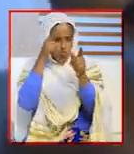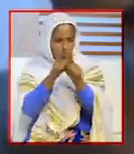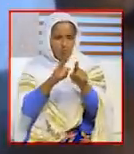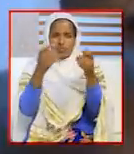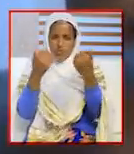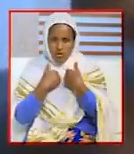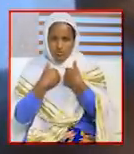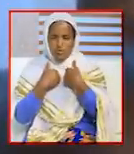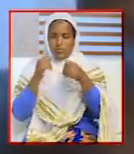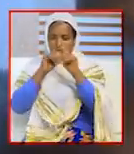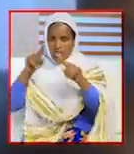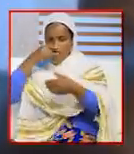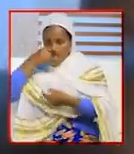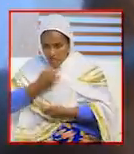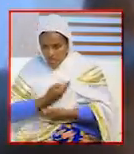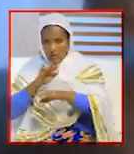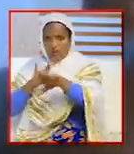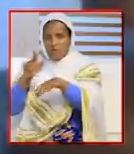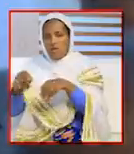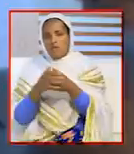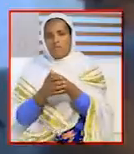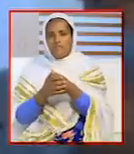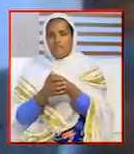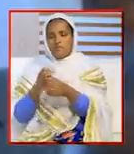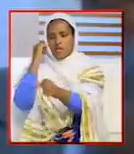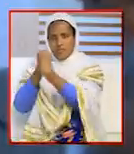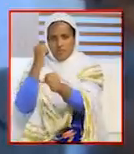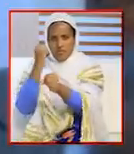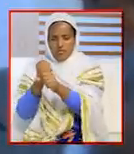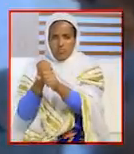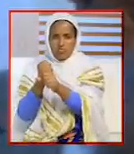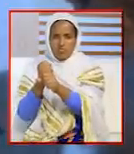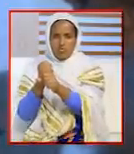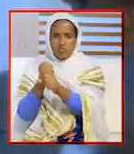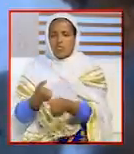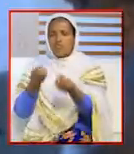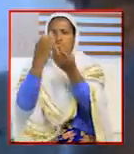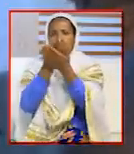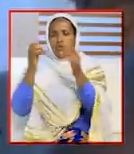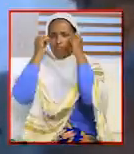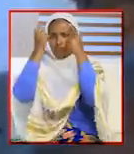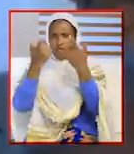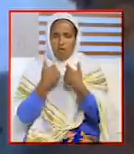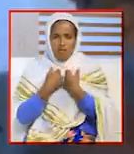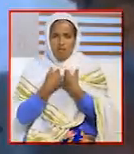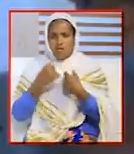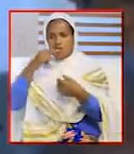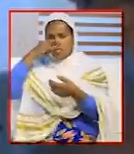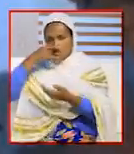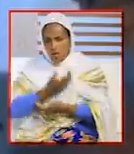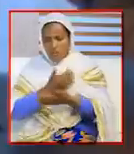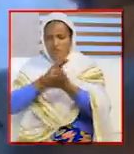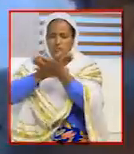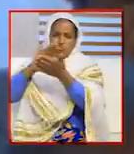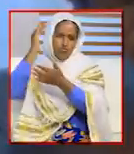ወንድሞች ካላችሁ፣ በተለይ ህፃናት ላይ የምትሰሩ ብዙ ነገር ትረዳላችሁ።